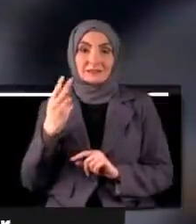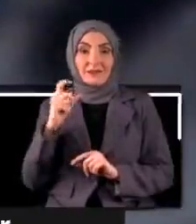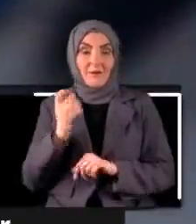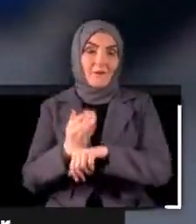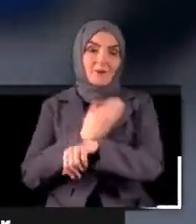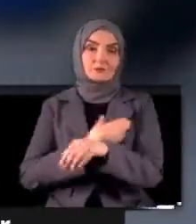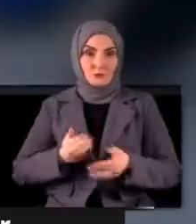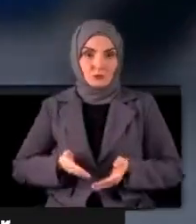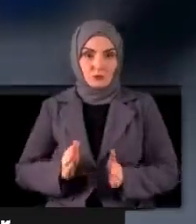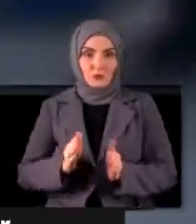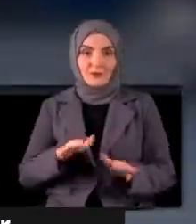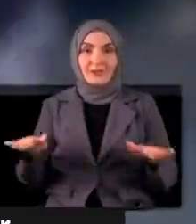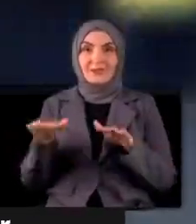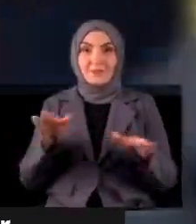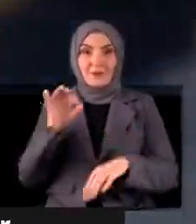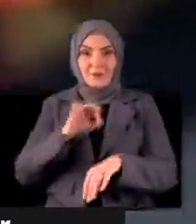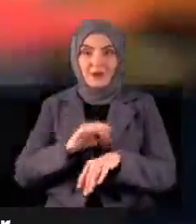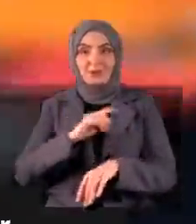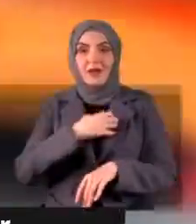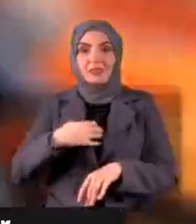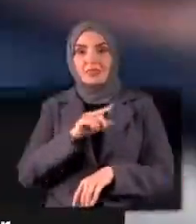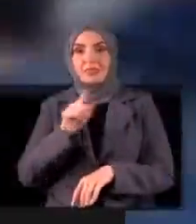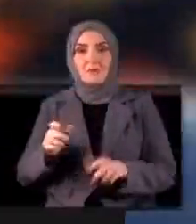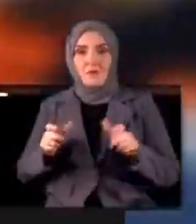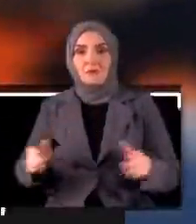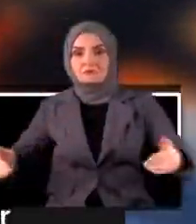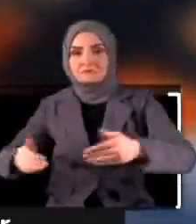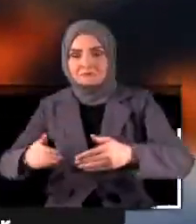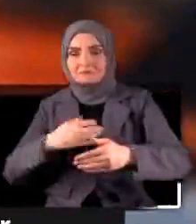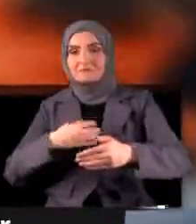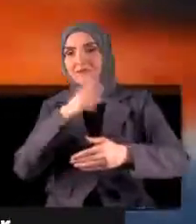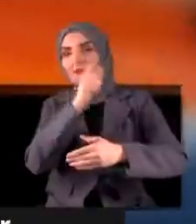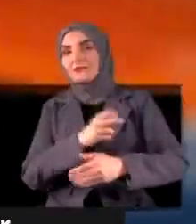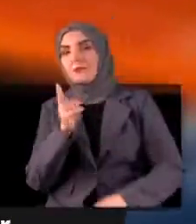anında annesi ona siper olup can vermişti.